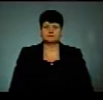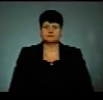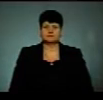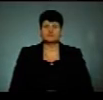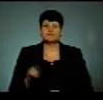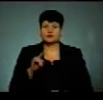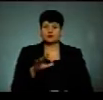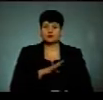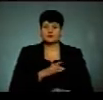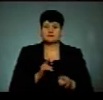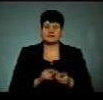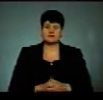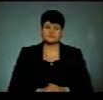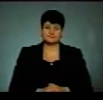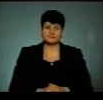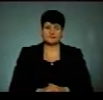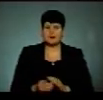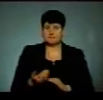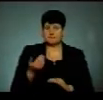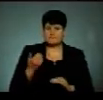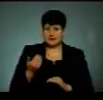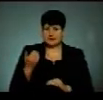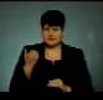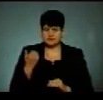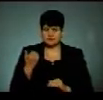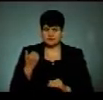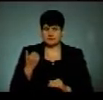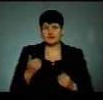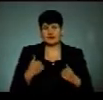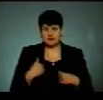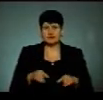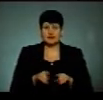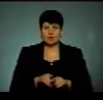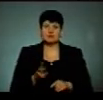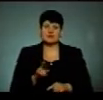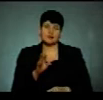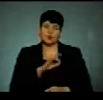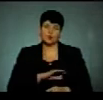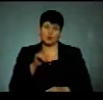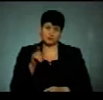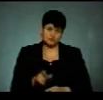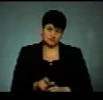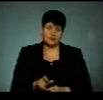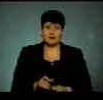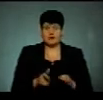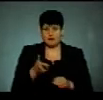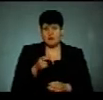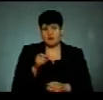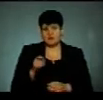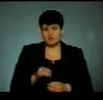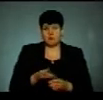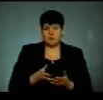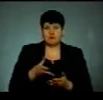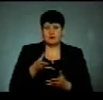Що відбулося насправді? Перед тим я також як споживач природного газу